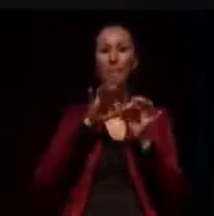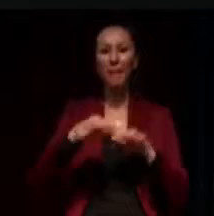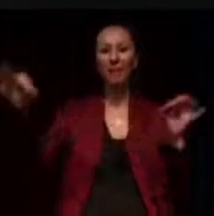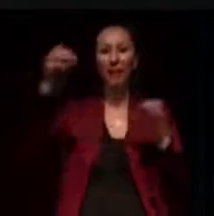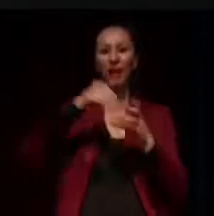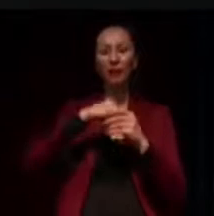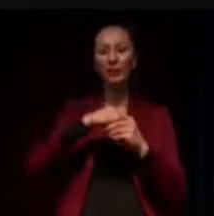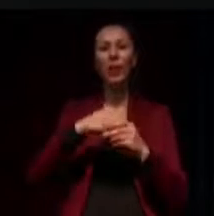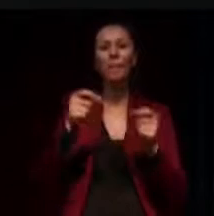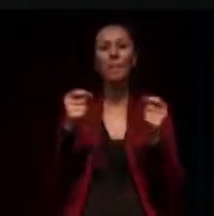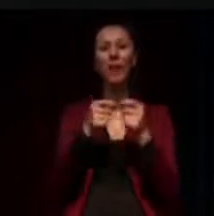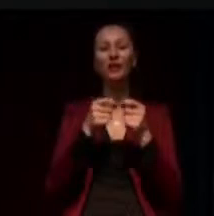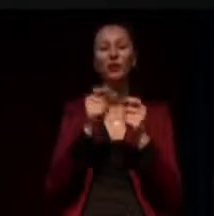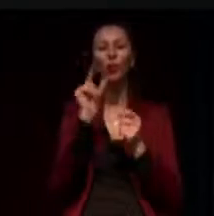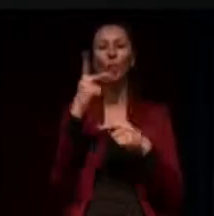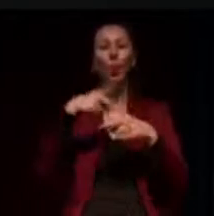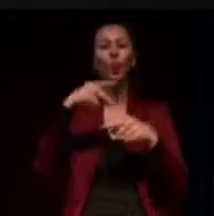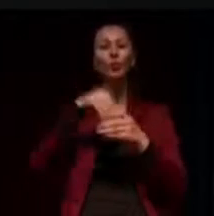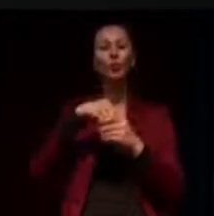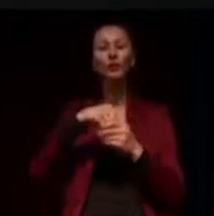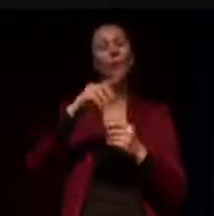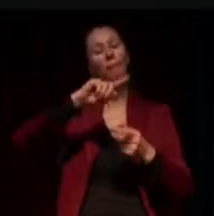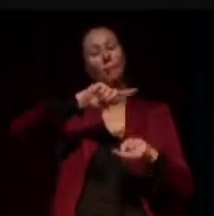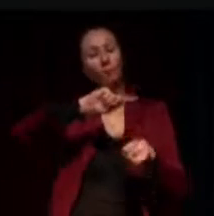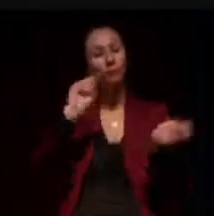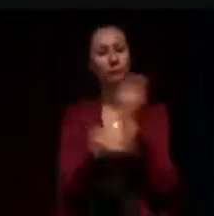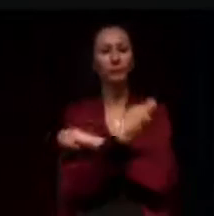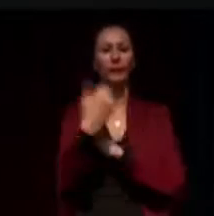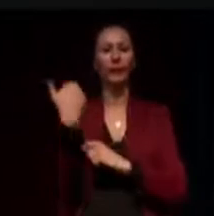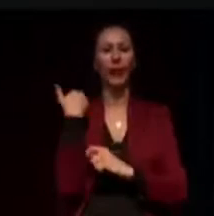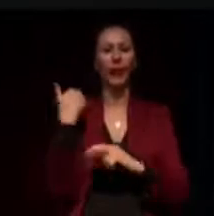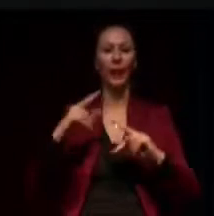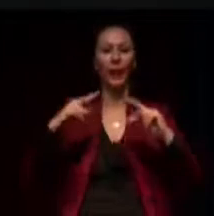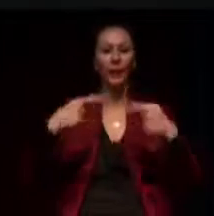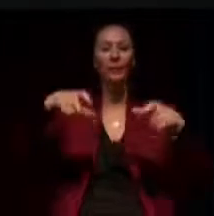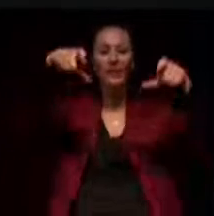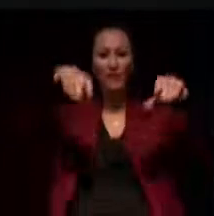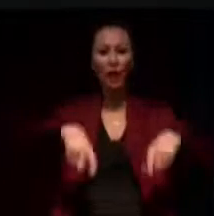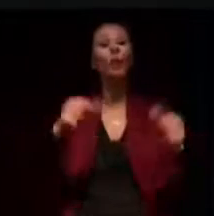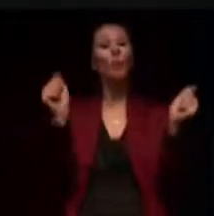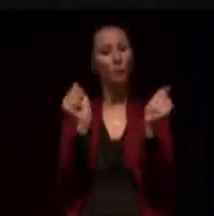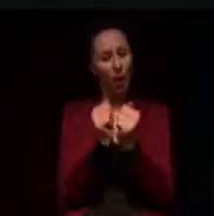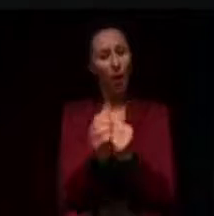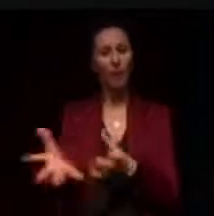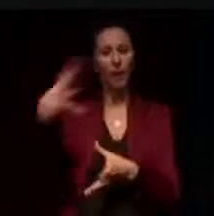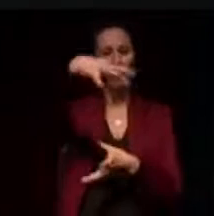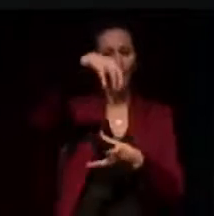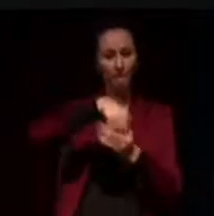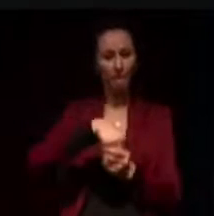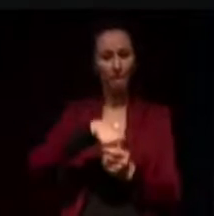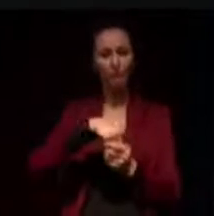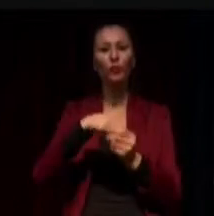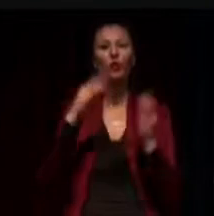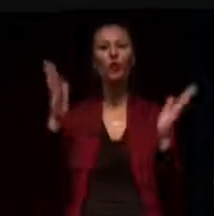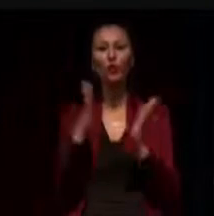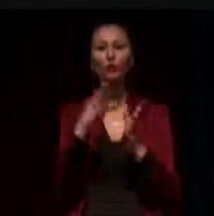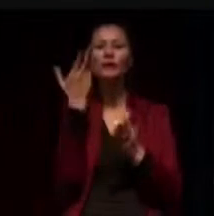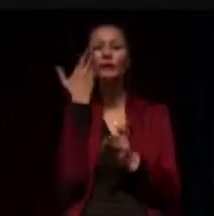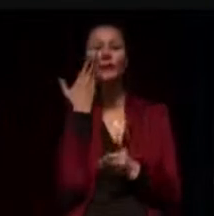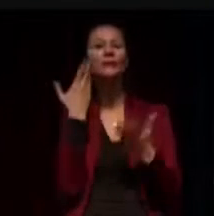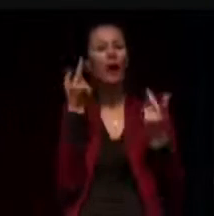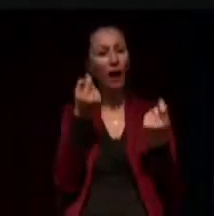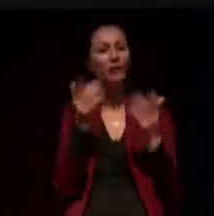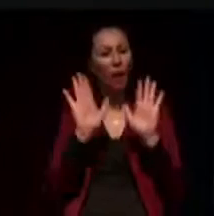Behçetuz rekreasyon alanını baştan aşağı yenileyip stadyum ile birlikte, içinde bir de stadyum var, küçük seyirci kapasitesi